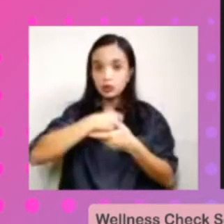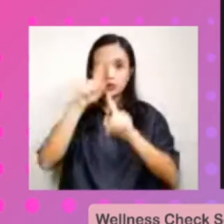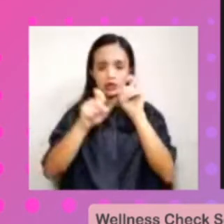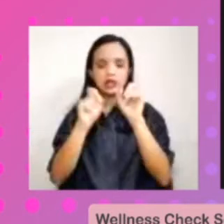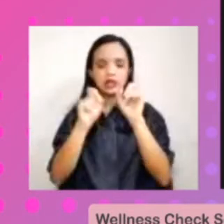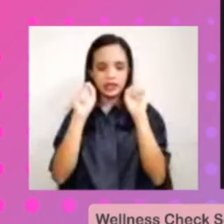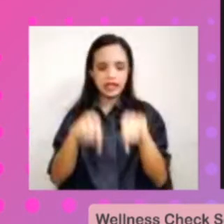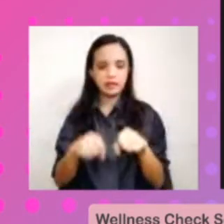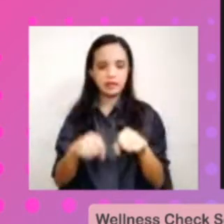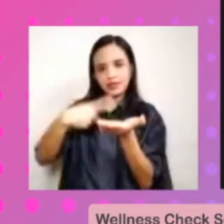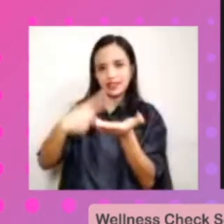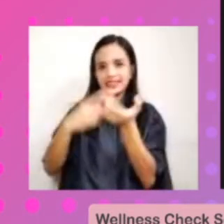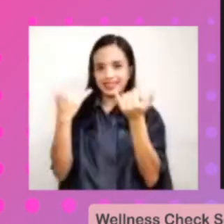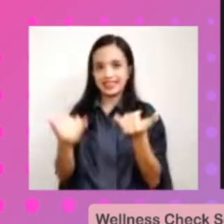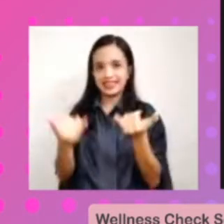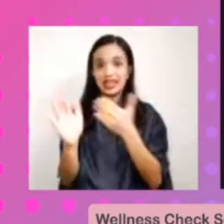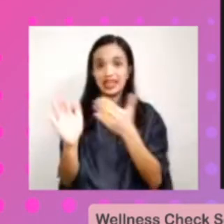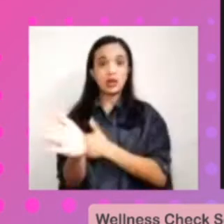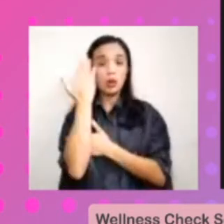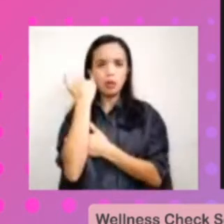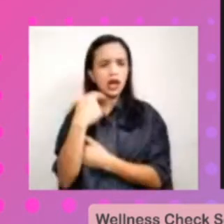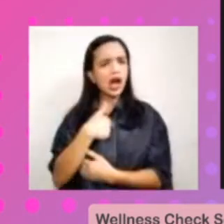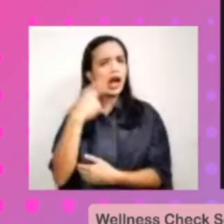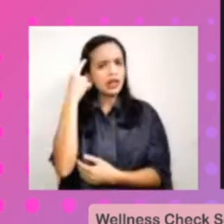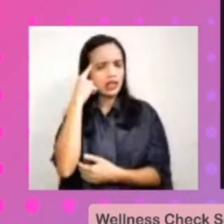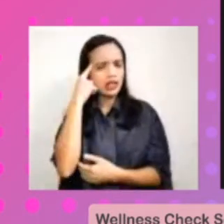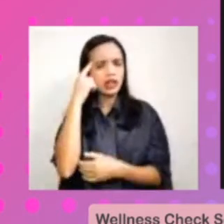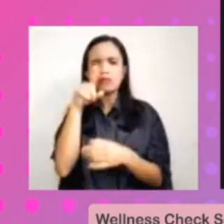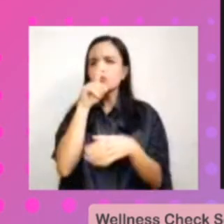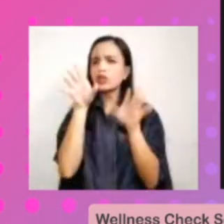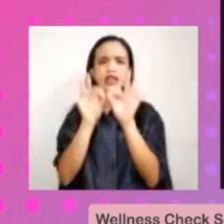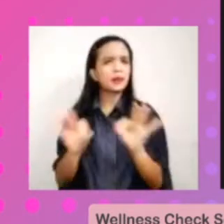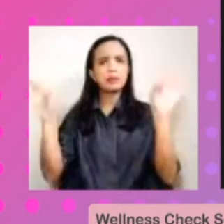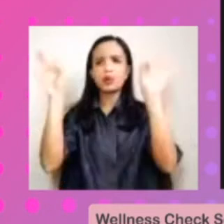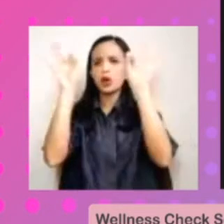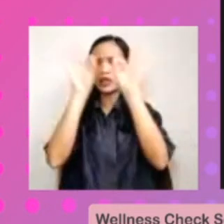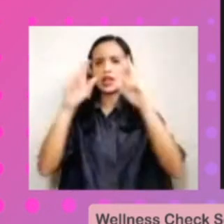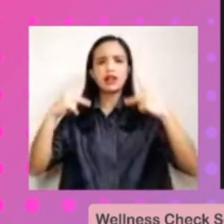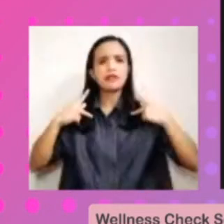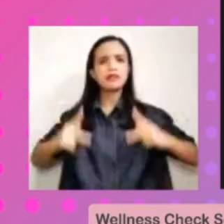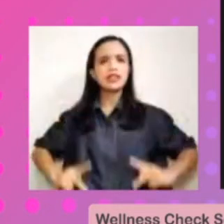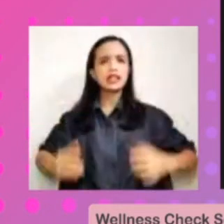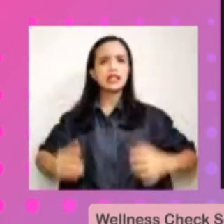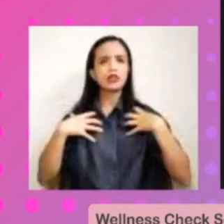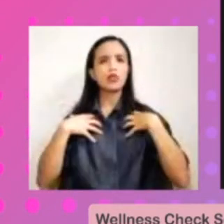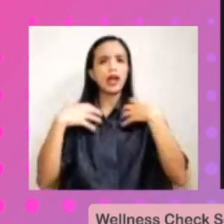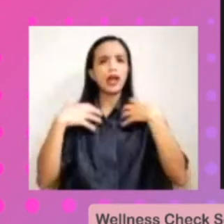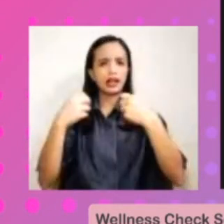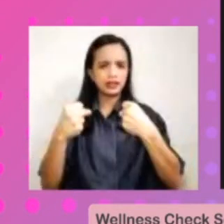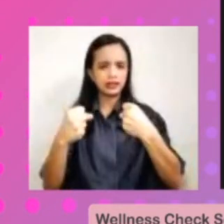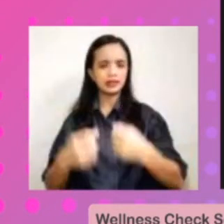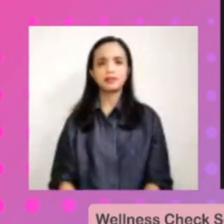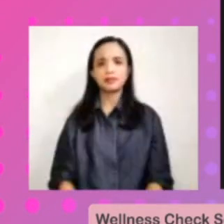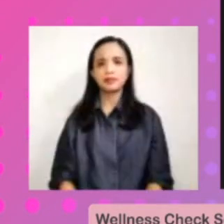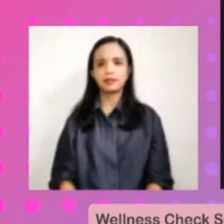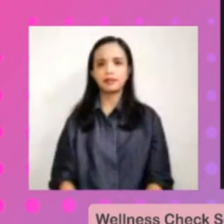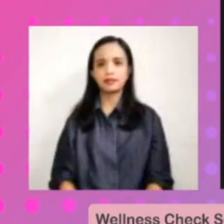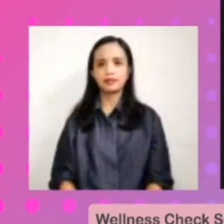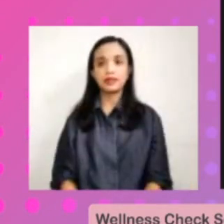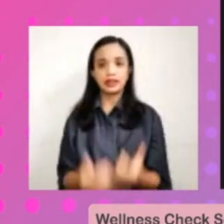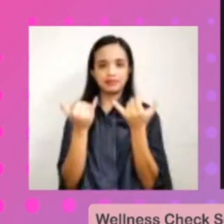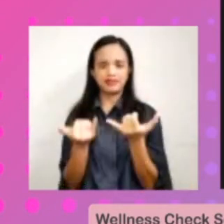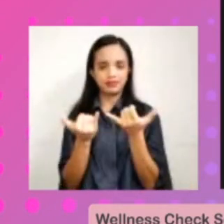so ayan, actually po may mga questions kaming natanggap, no, mula sa ating mga teachers na talagang